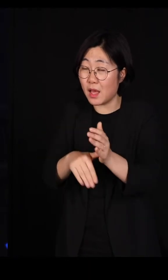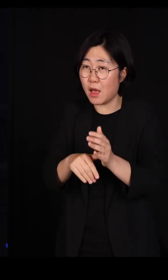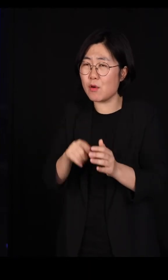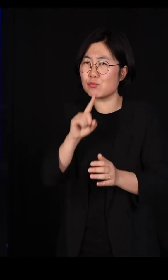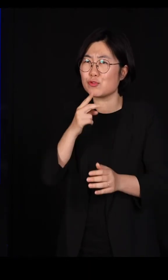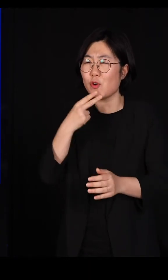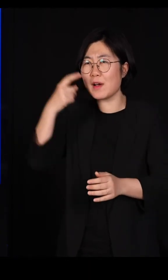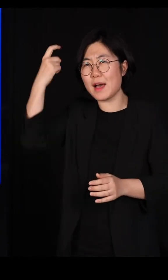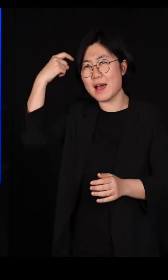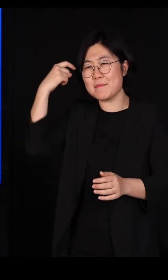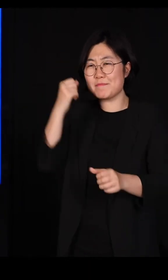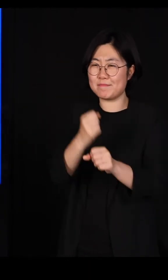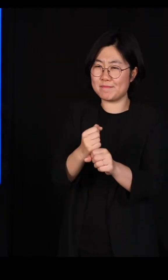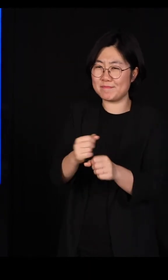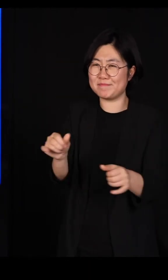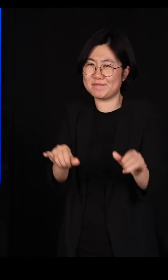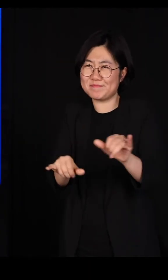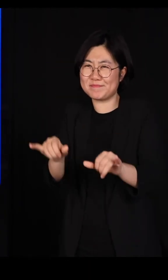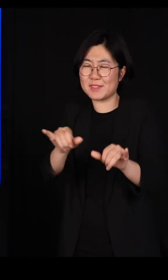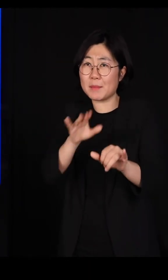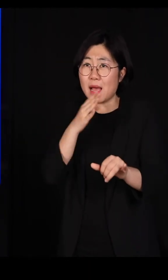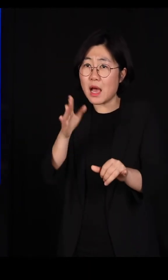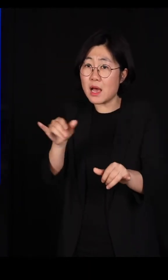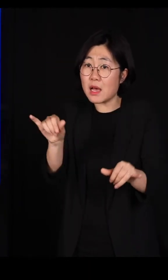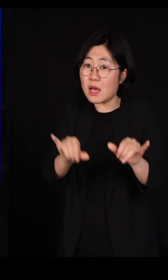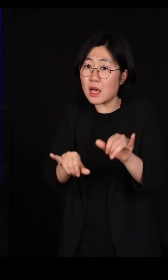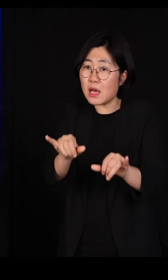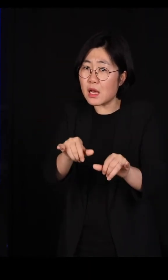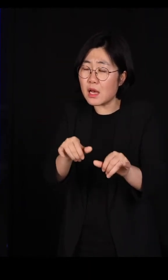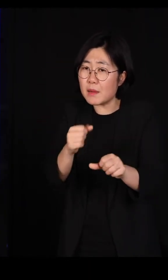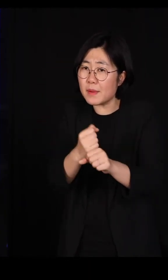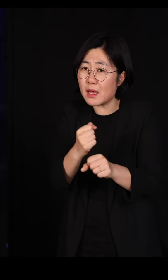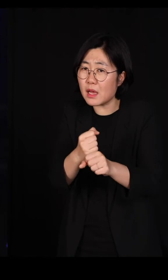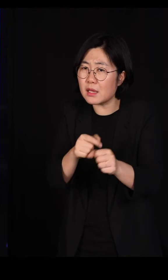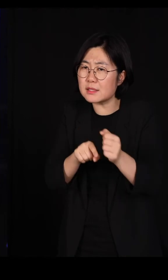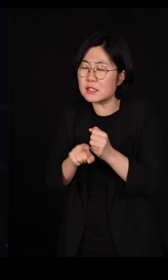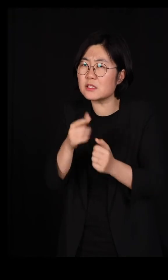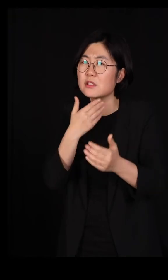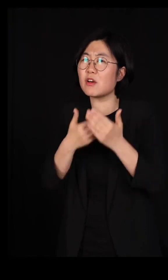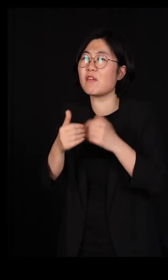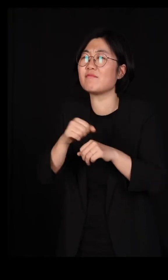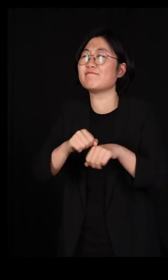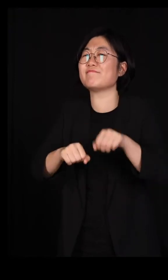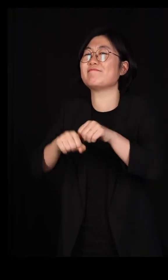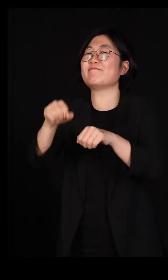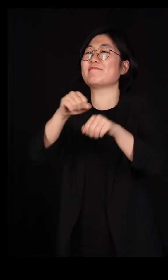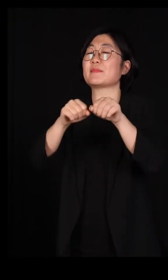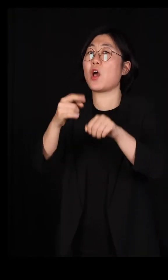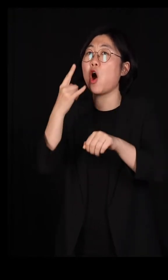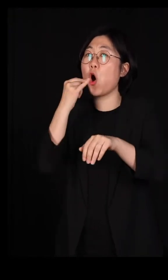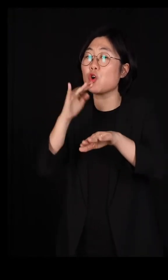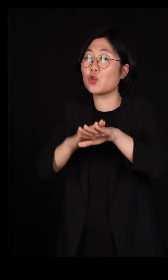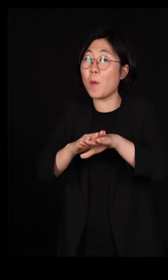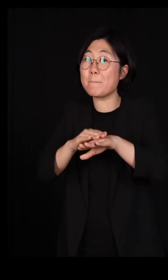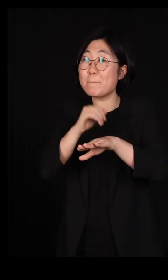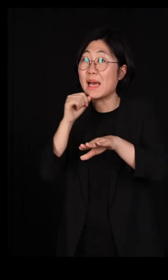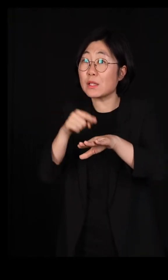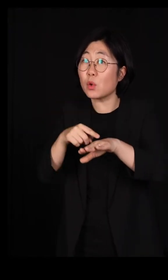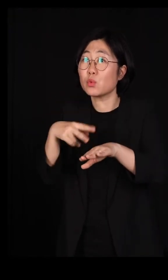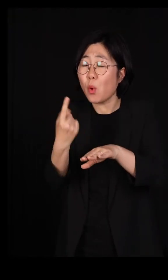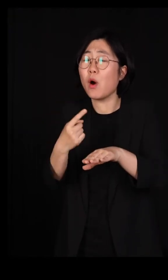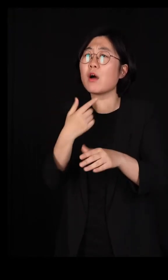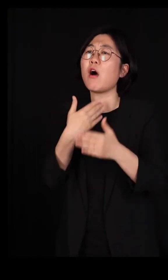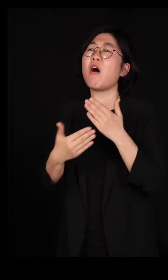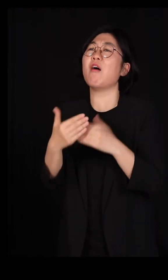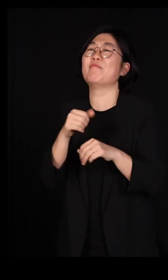하는데 그 감이라는 게 지식의 축적이에요. 사실 경험의 축적이죠, 경험. 엄마의 손맛이 사실 경험의